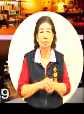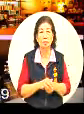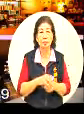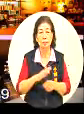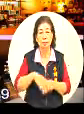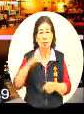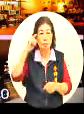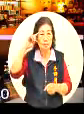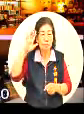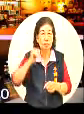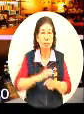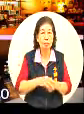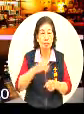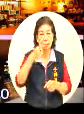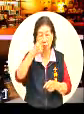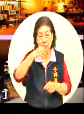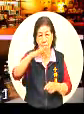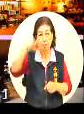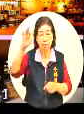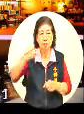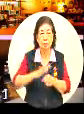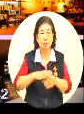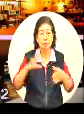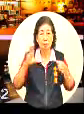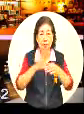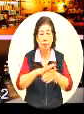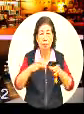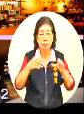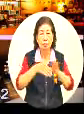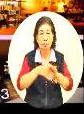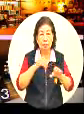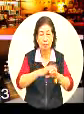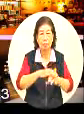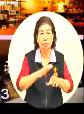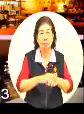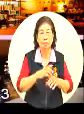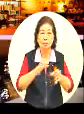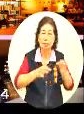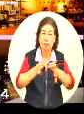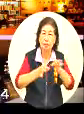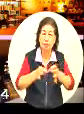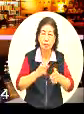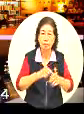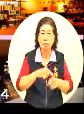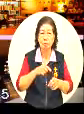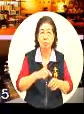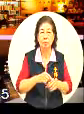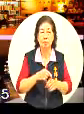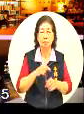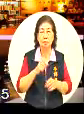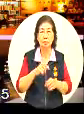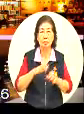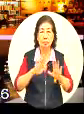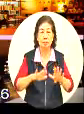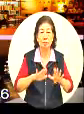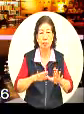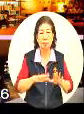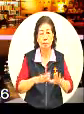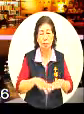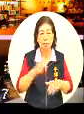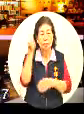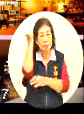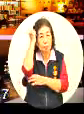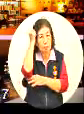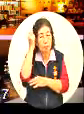造更多我们凤山哦文化的生机啊、哦，啊，所以有很多住户还是一些